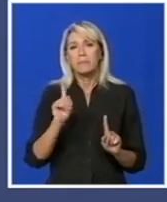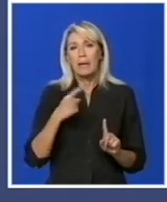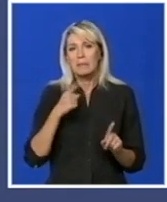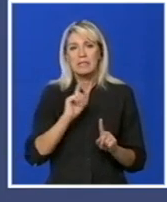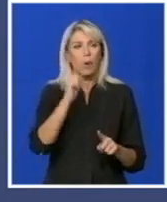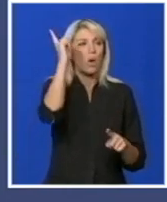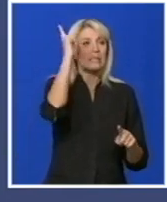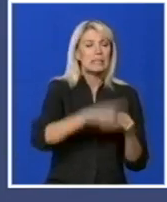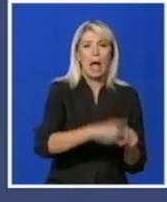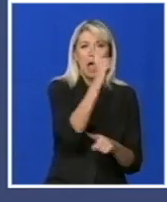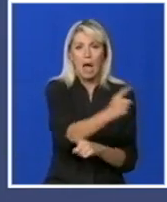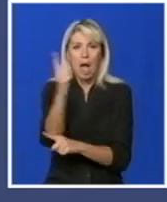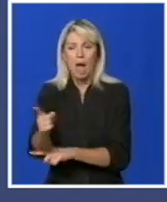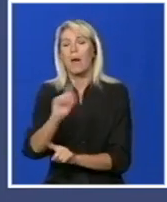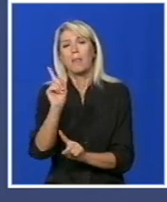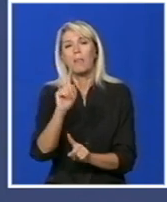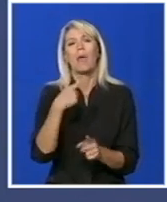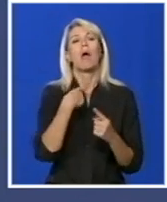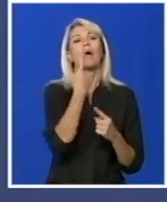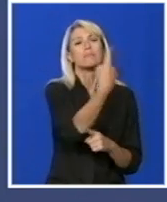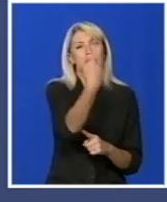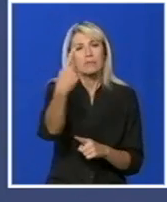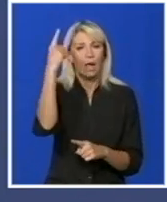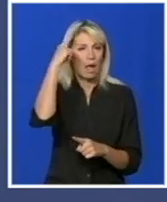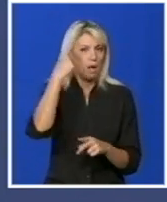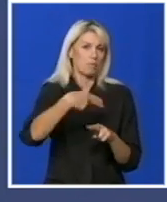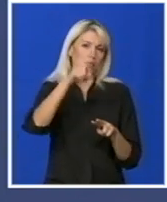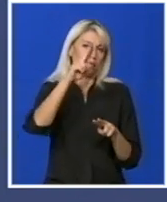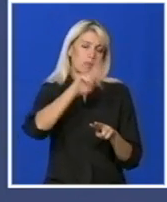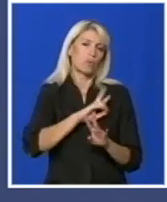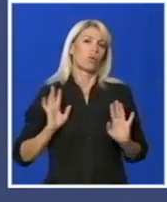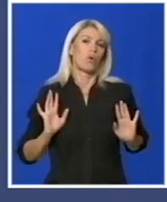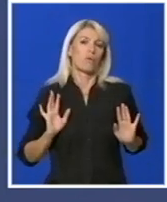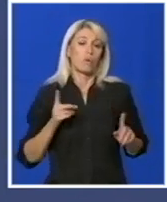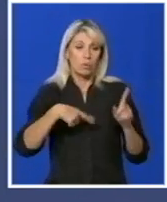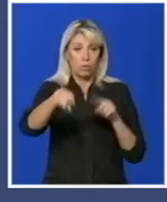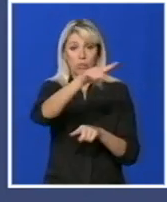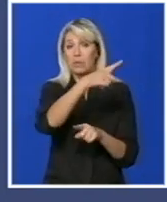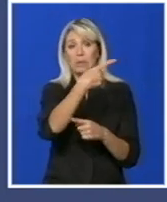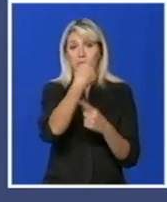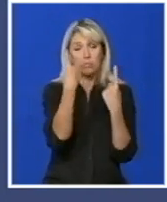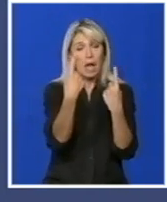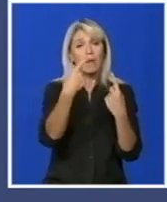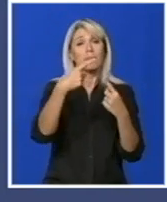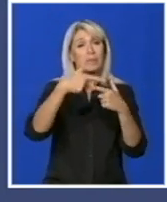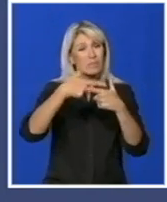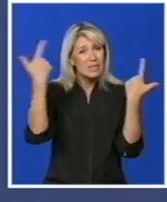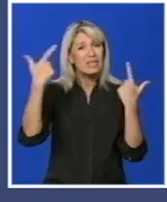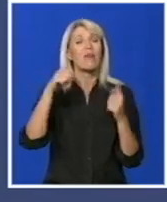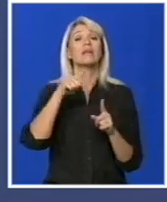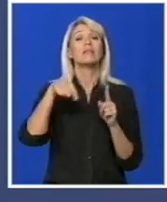od onog ko želi da napusti zemlju. Moraju građani biti svesni toga da su